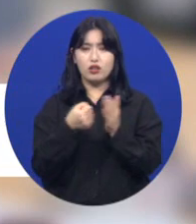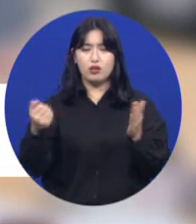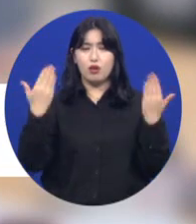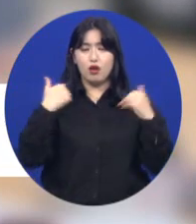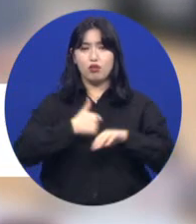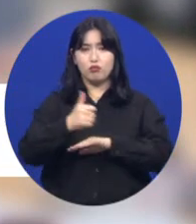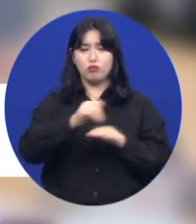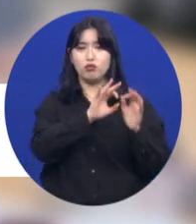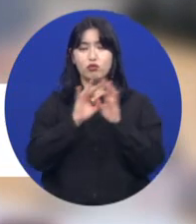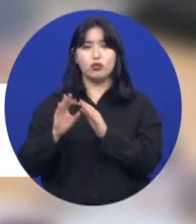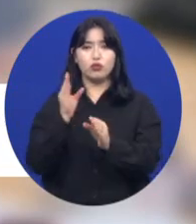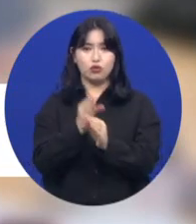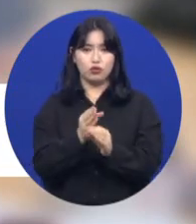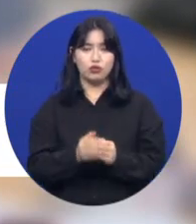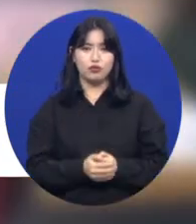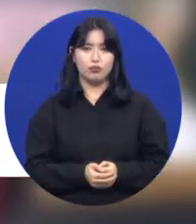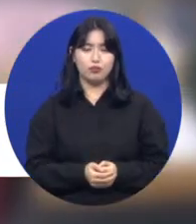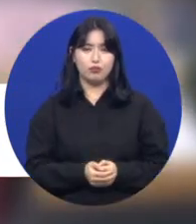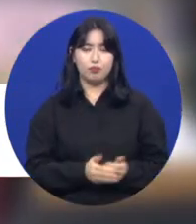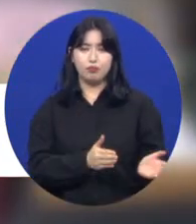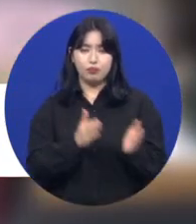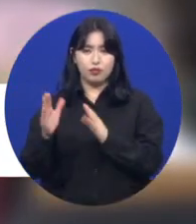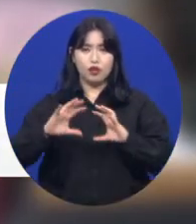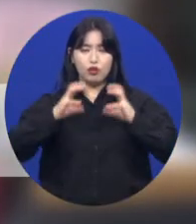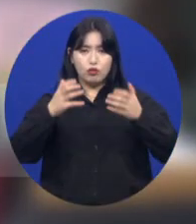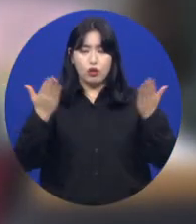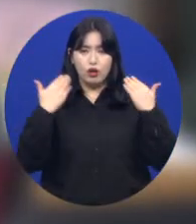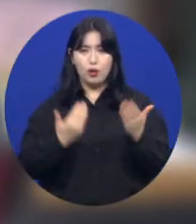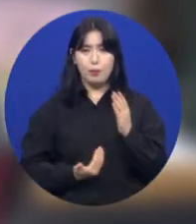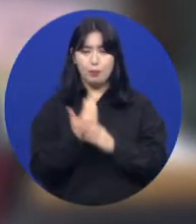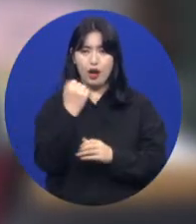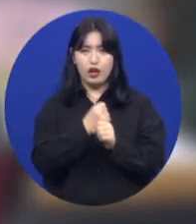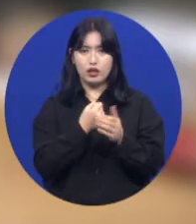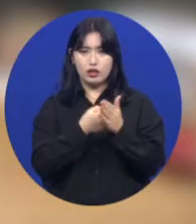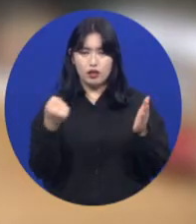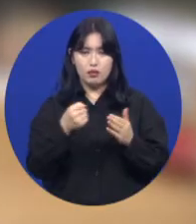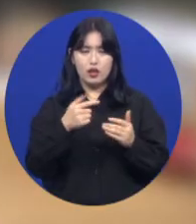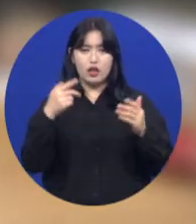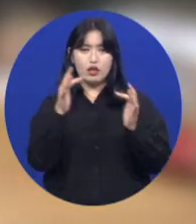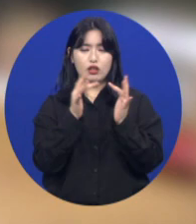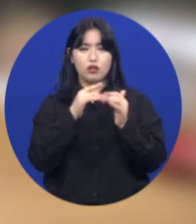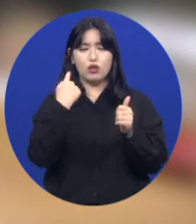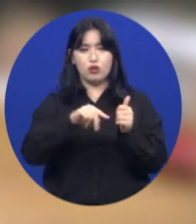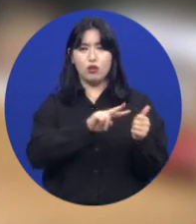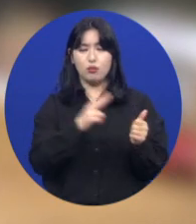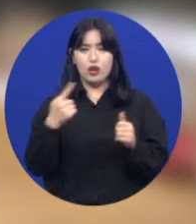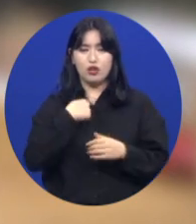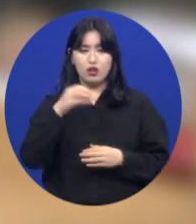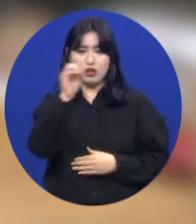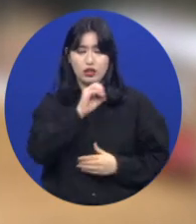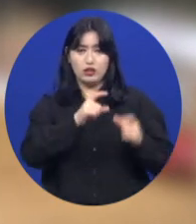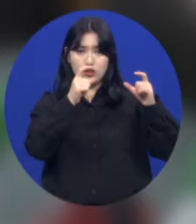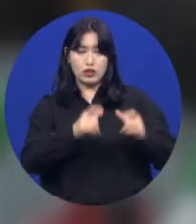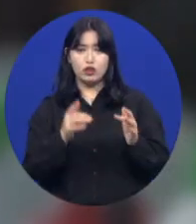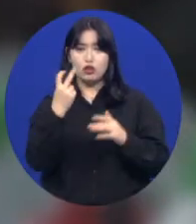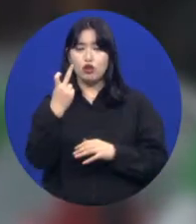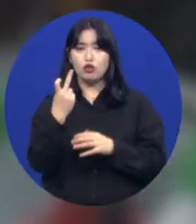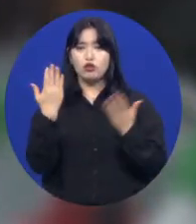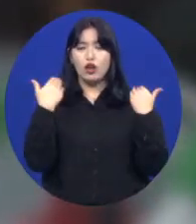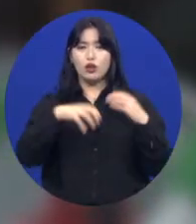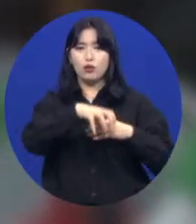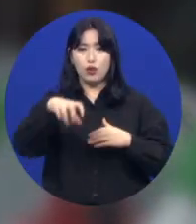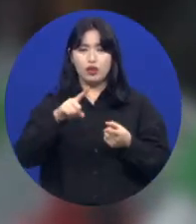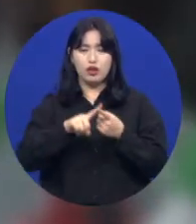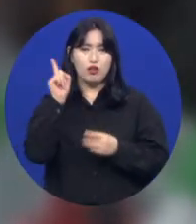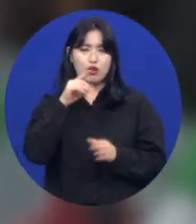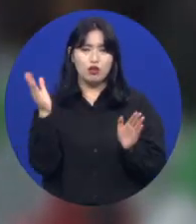수업을 계속하고 있습니다. 한편 국제학교 확진자 발생으로 원격 수업으로 전환됐던 대정읍 지역 12개 학교들은